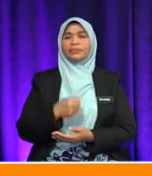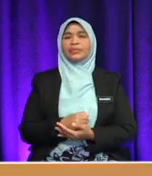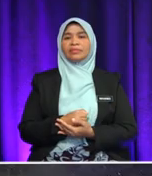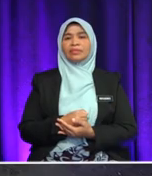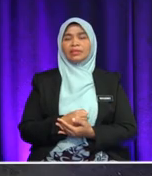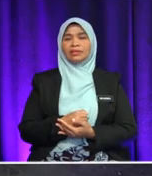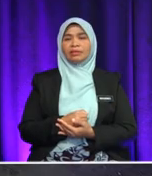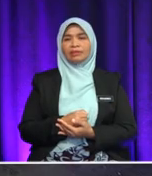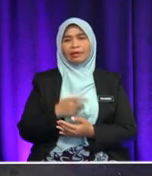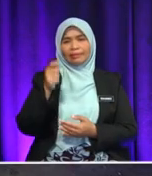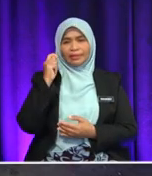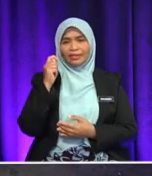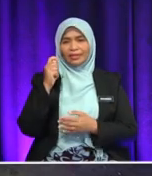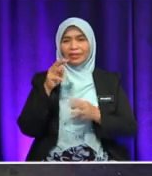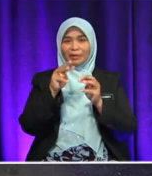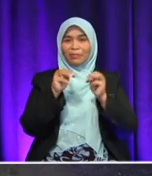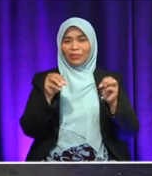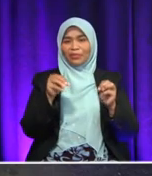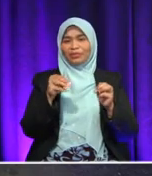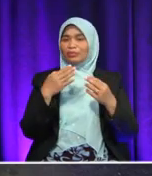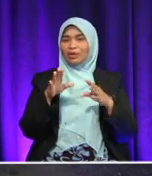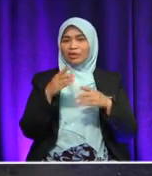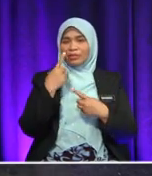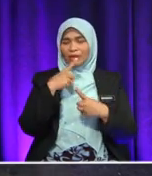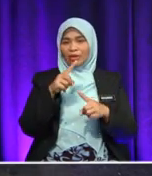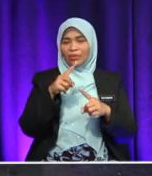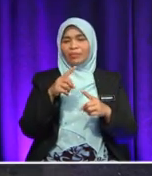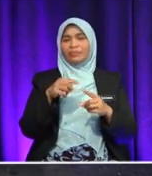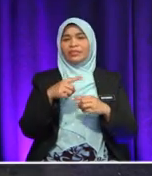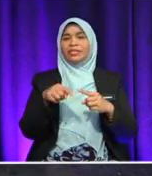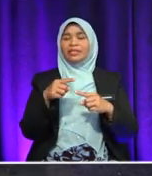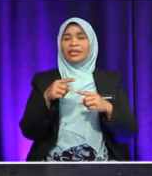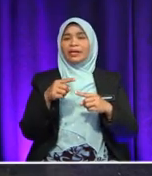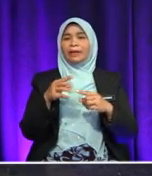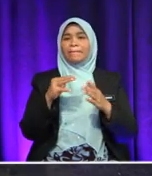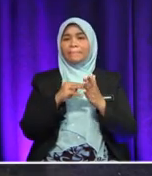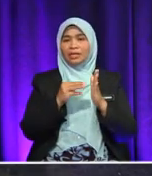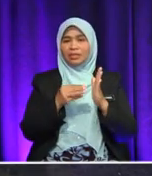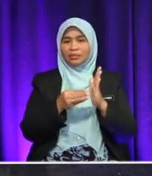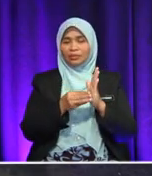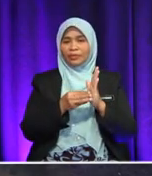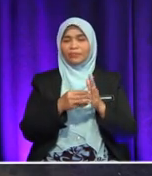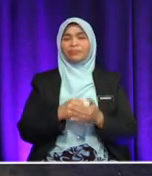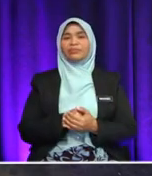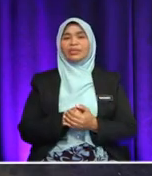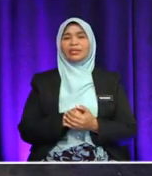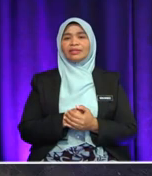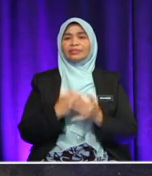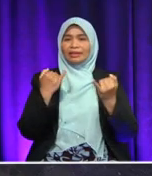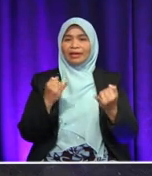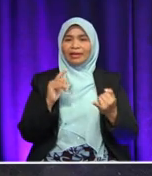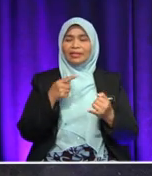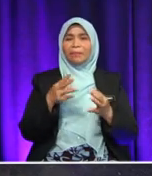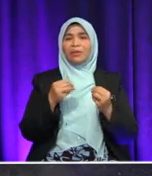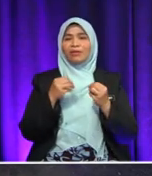kaitan dengan berkaitan dengan dalil berkaitan dengan pengertian konsep salat sunah istikharah kita lihat hukum dan